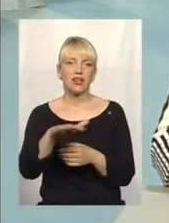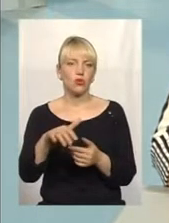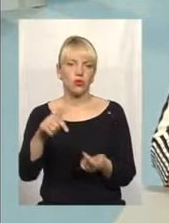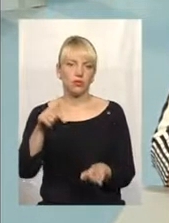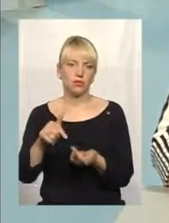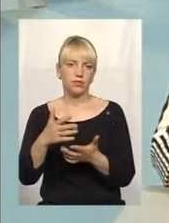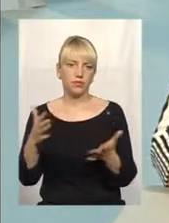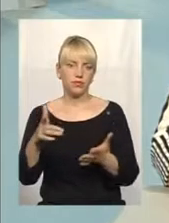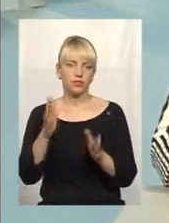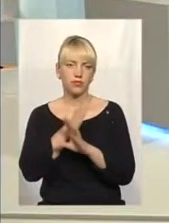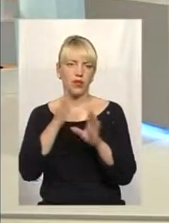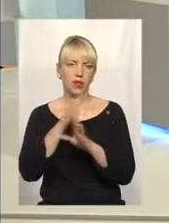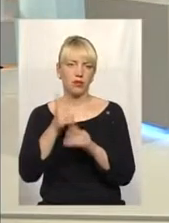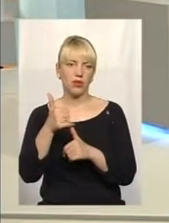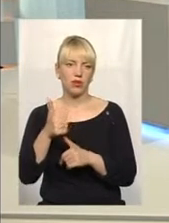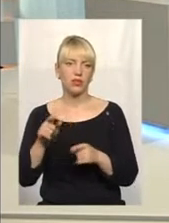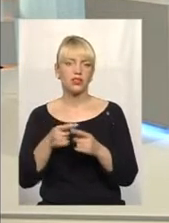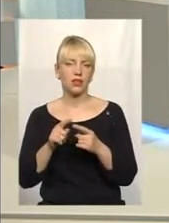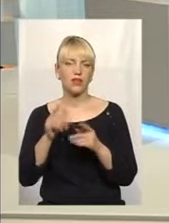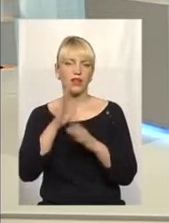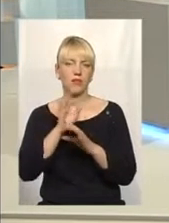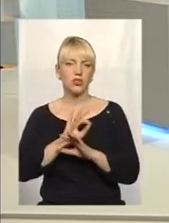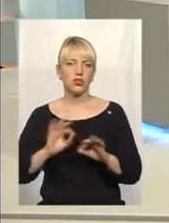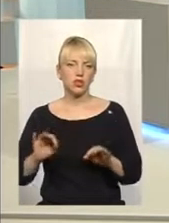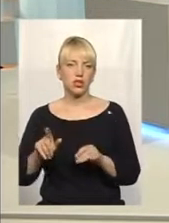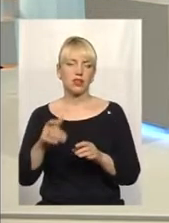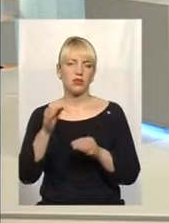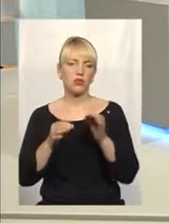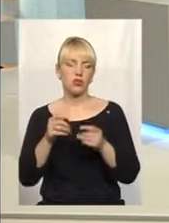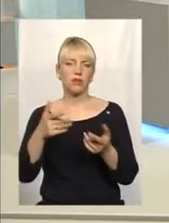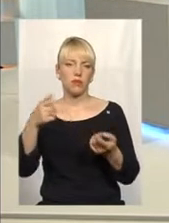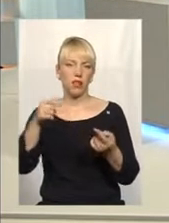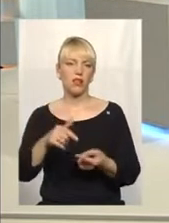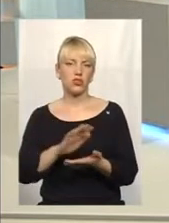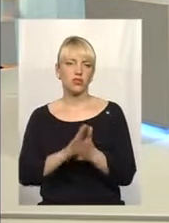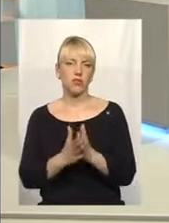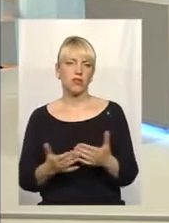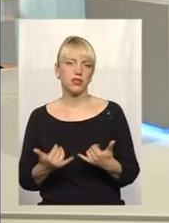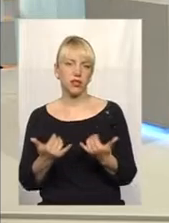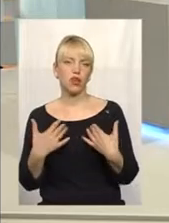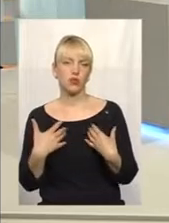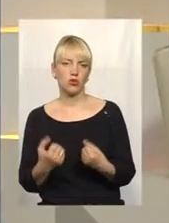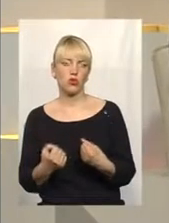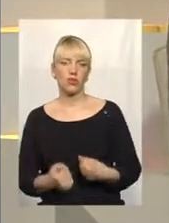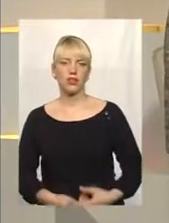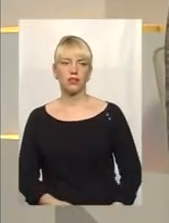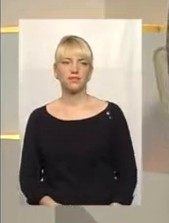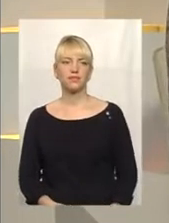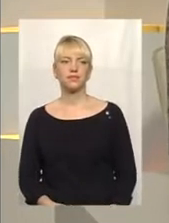кажу, так, напевно, потрібно було, тому що там є належні умови для оздоровлення, кліматичні і